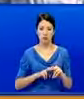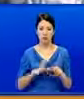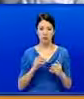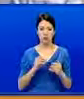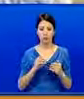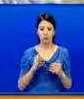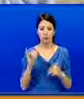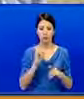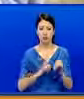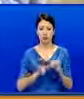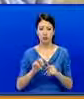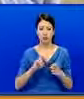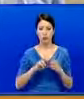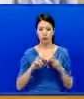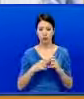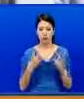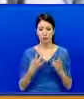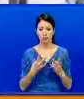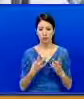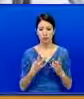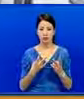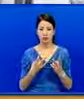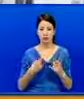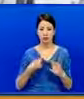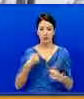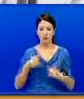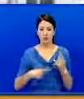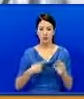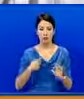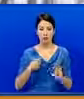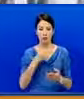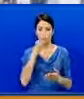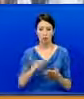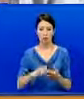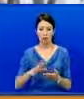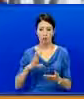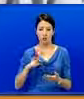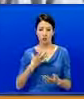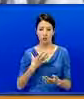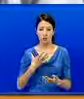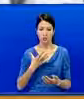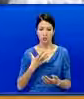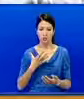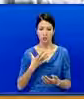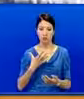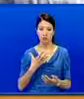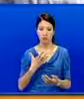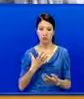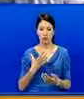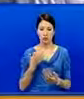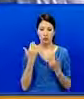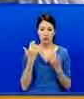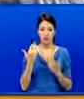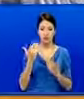Сүтін өткізіп айтып не алып. Соған міне кейінгі заңда айтқан өзі. Мен пәленше айтты емес, ақпарат құралынан бәрін емес. Сізден өкілет болып